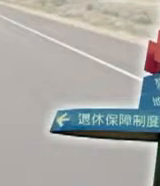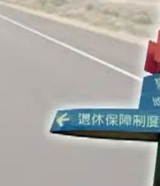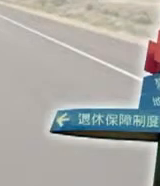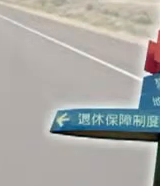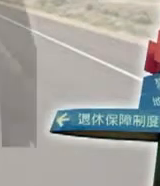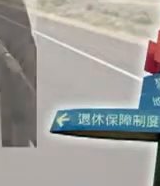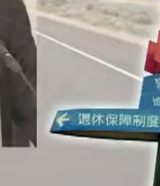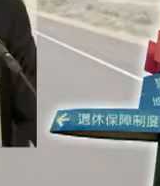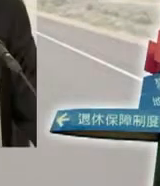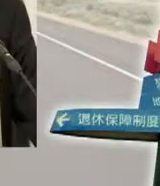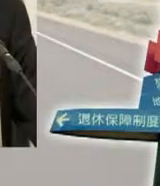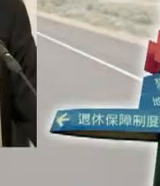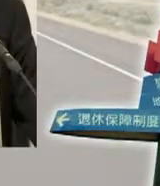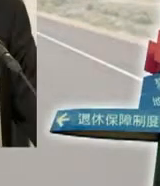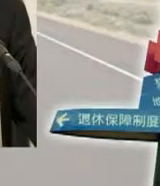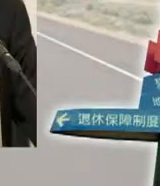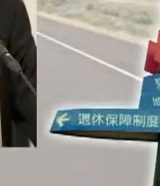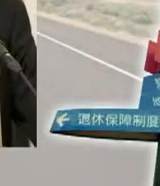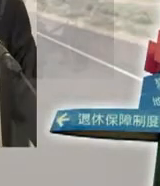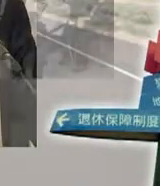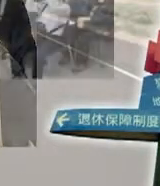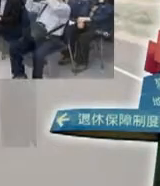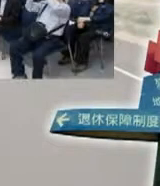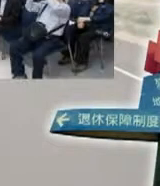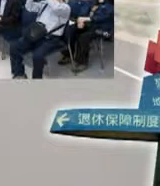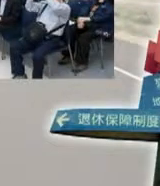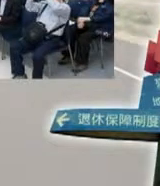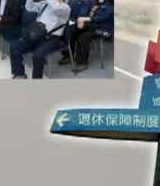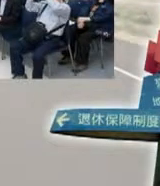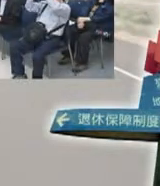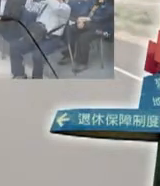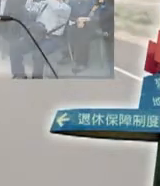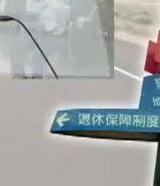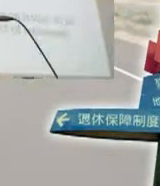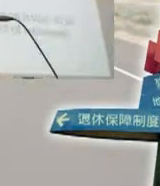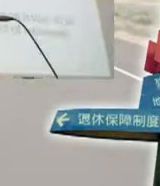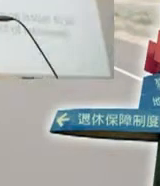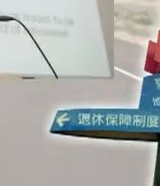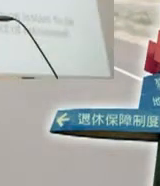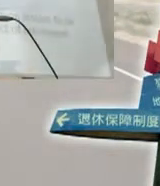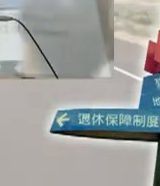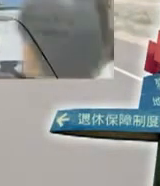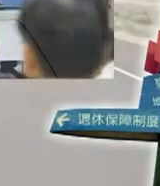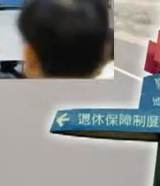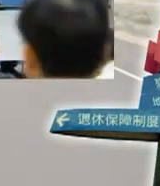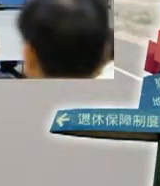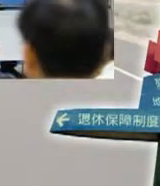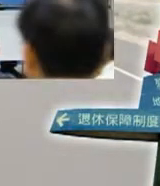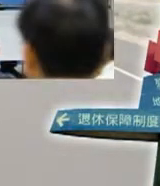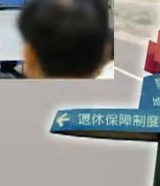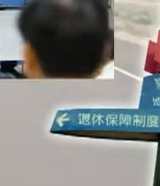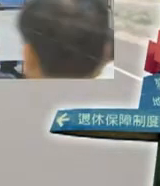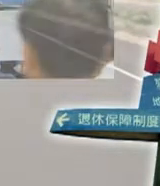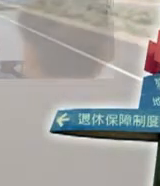题制作了一共八集的专辑，并请来来自各界界别的嘉宾就这个问题进行深入讨